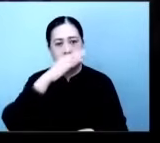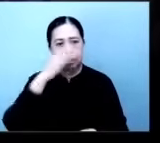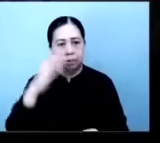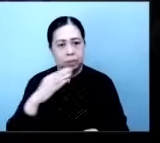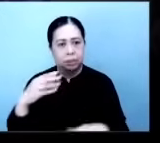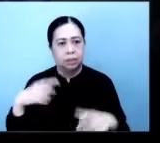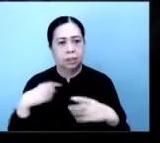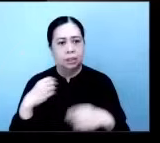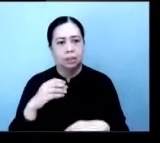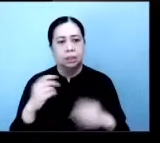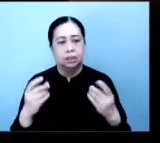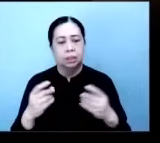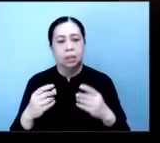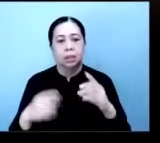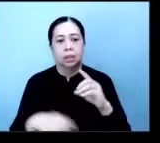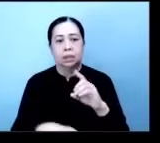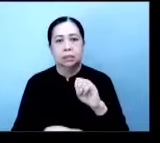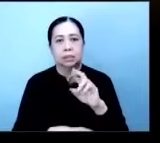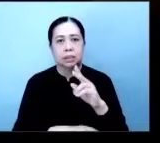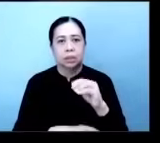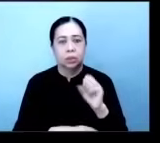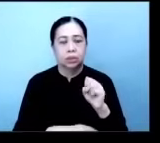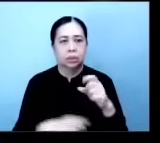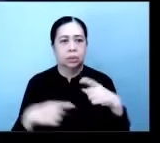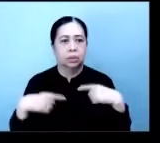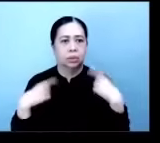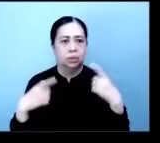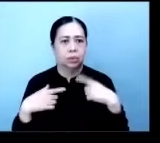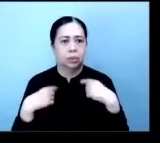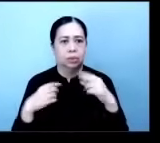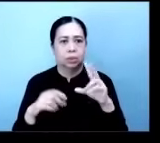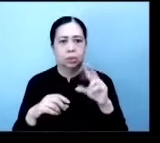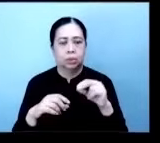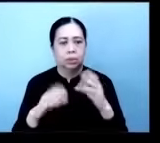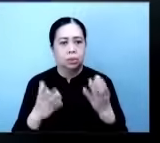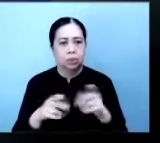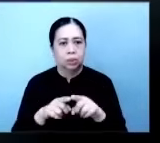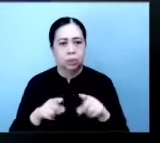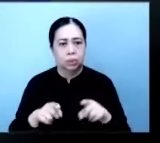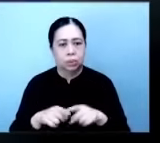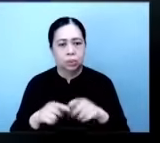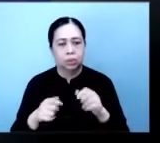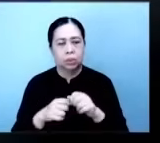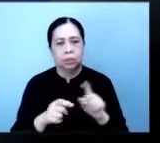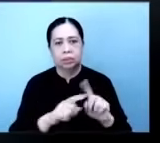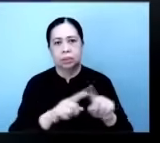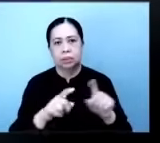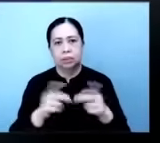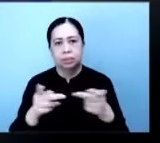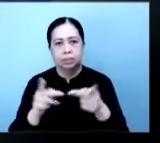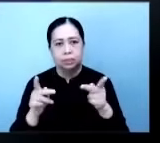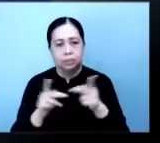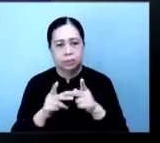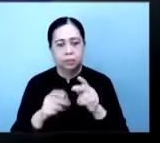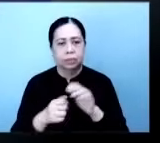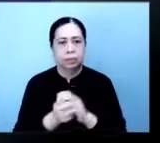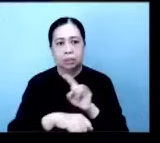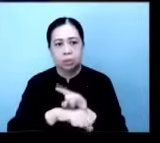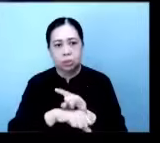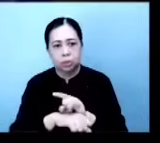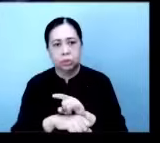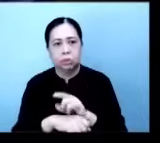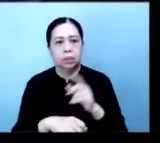Rosa City sa Laguna. Wala ring pasok hanggang Biyernes sa mga eskwelahan sa iba pang bayan sa Cavite, kabilang ang